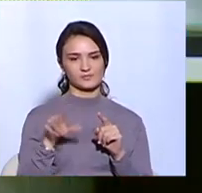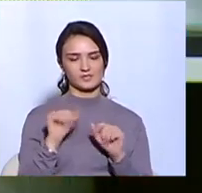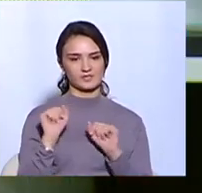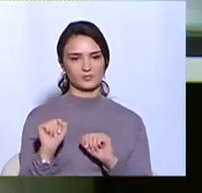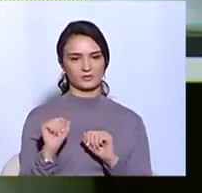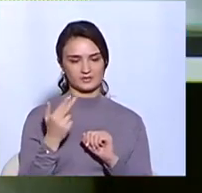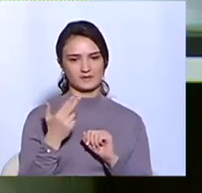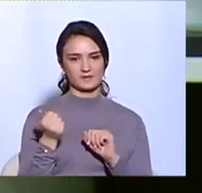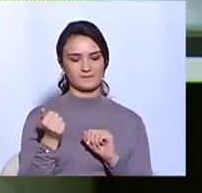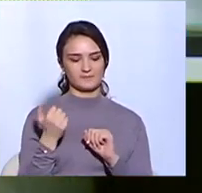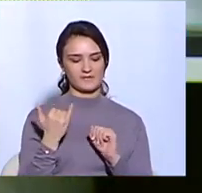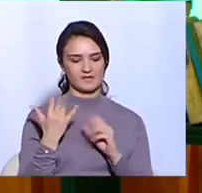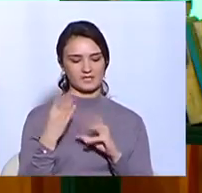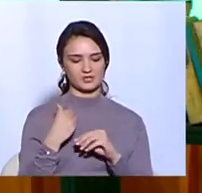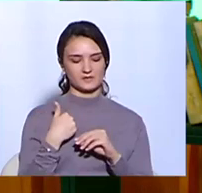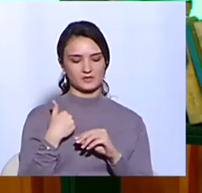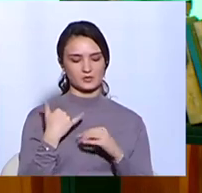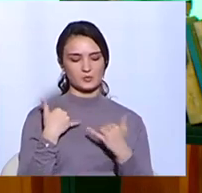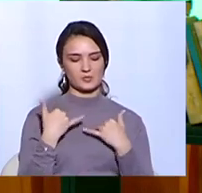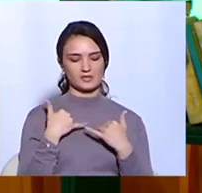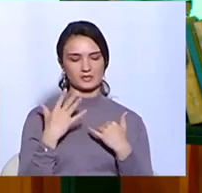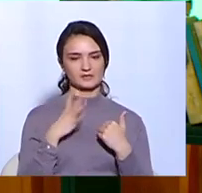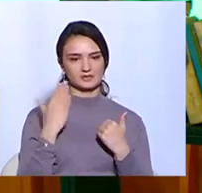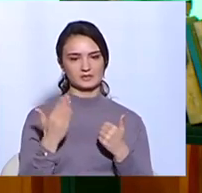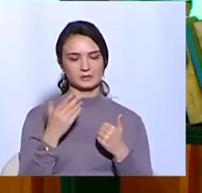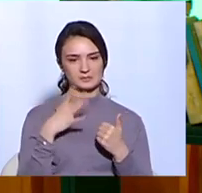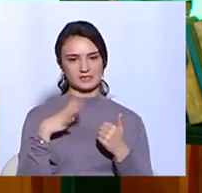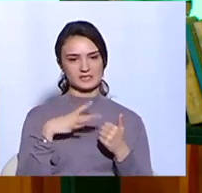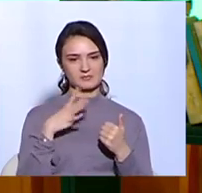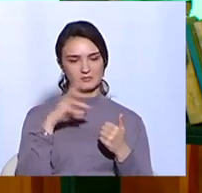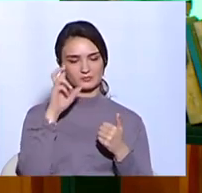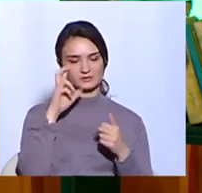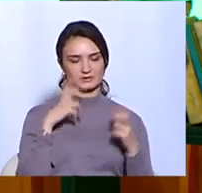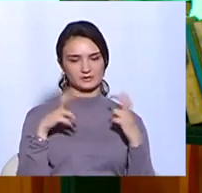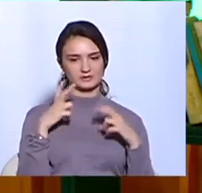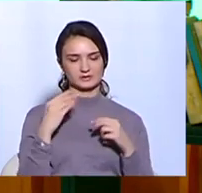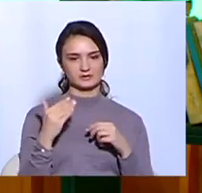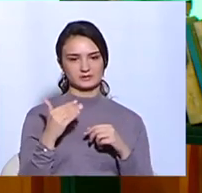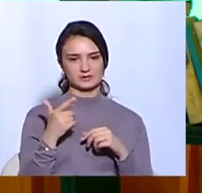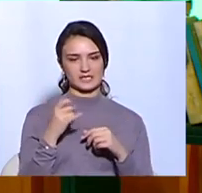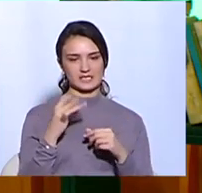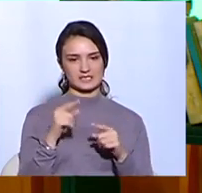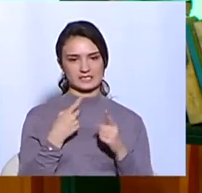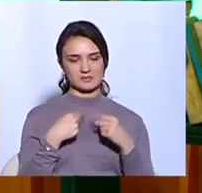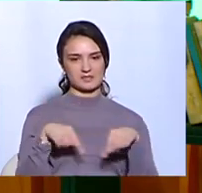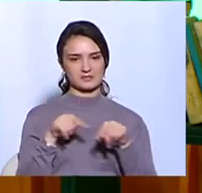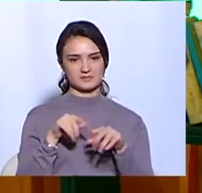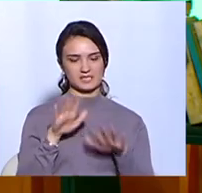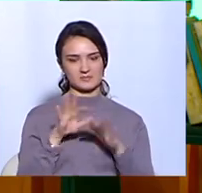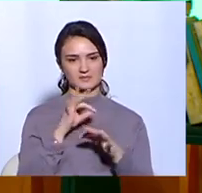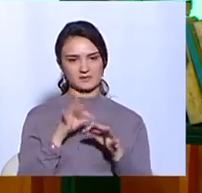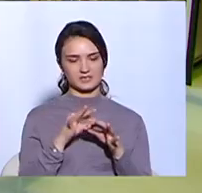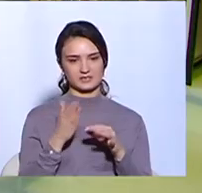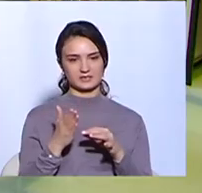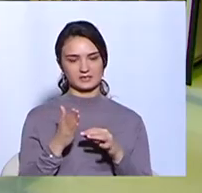დაუდგეს. და დღევანდელი ჩვენი გადაცემის სტუმრები ბრძანდებოდნენ თბილისის სახელმწიფო სამედიცინო უნივერსიტეტის გენეტიკის დეპარტამენტის